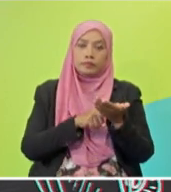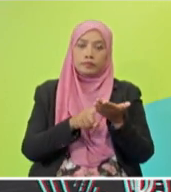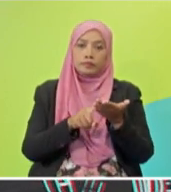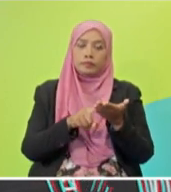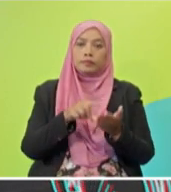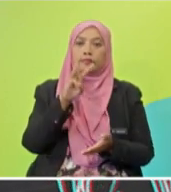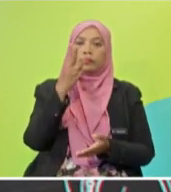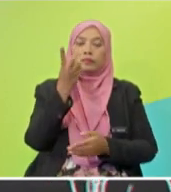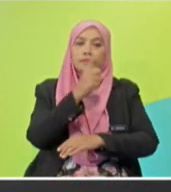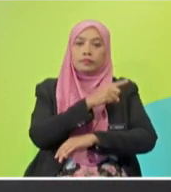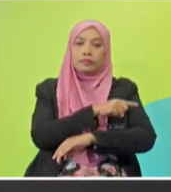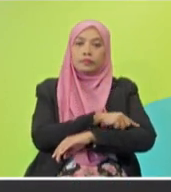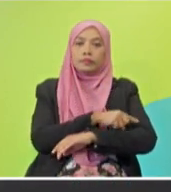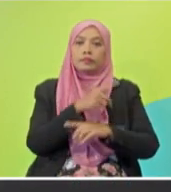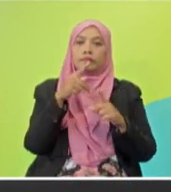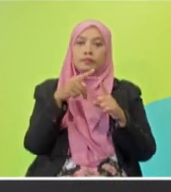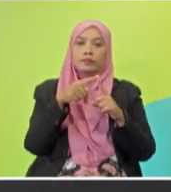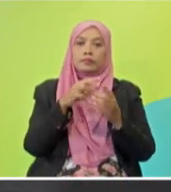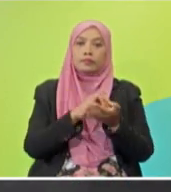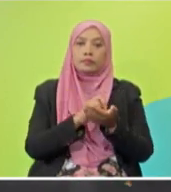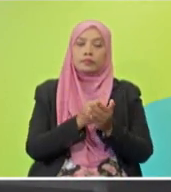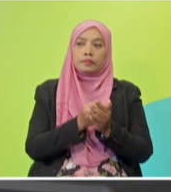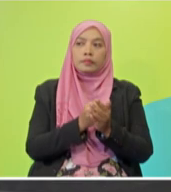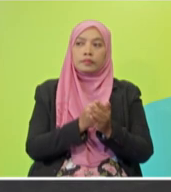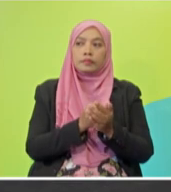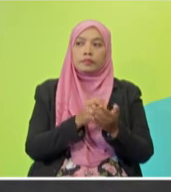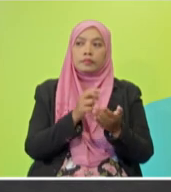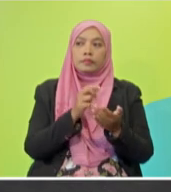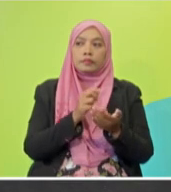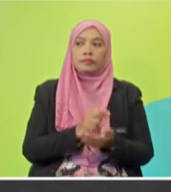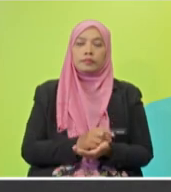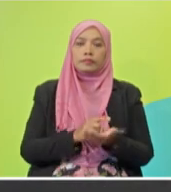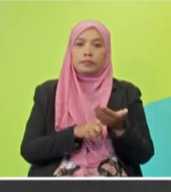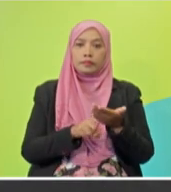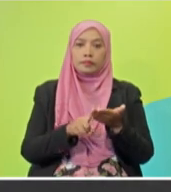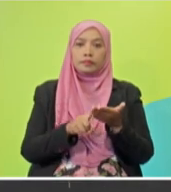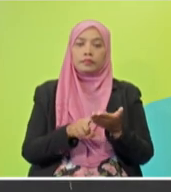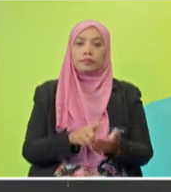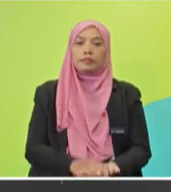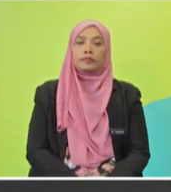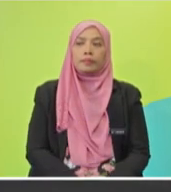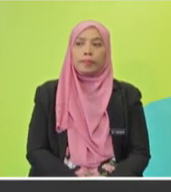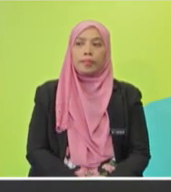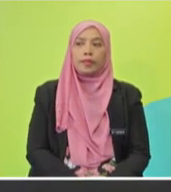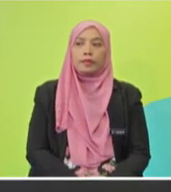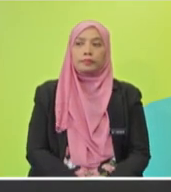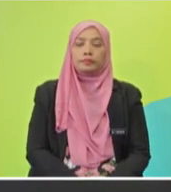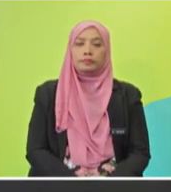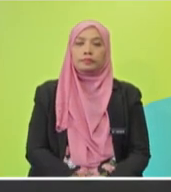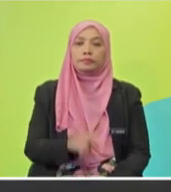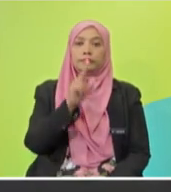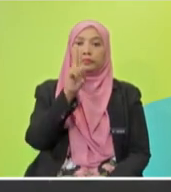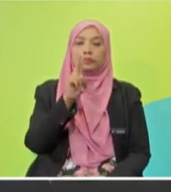kepada 1 minggu. Baik. Okey, Kimi tukarkan kepada hari. Ya. Yeah. Kan? Jadi 2 minggu berapa